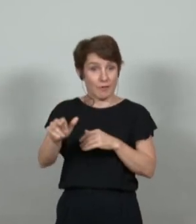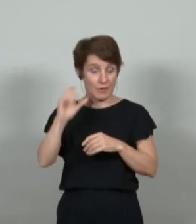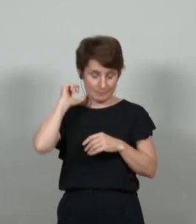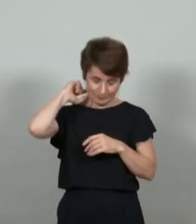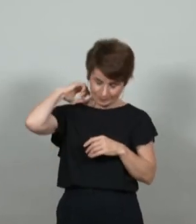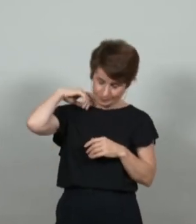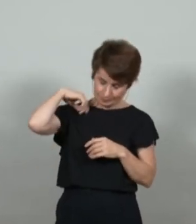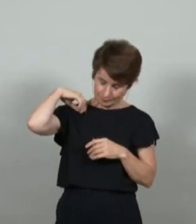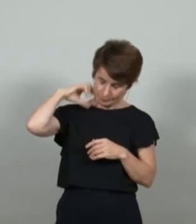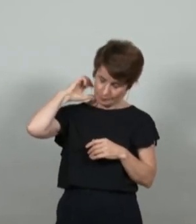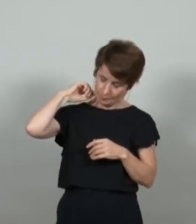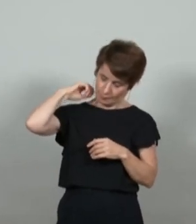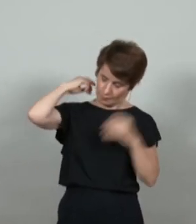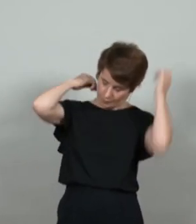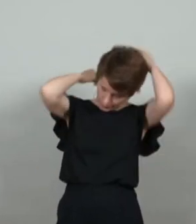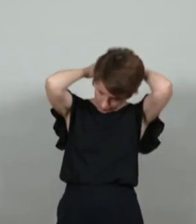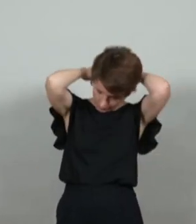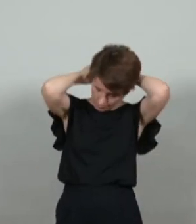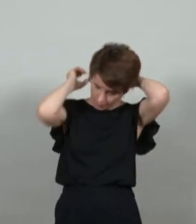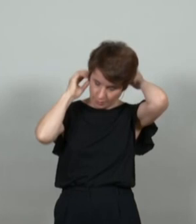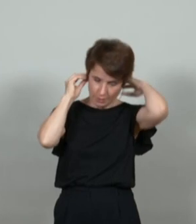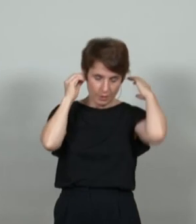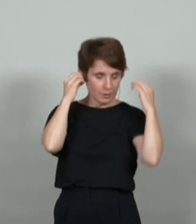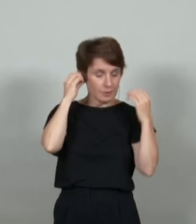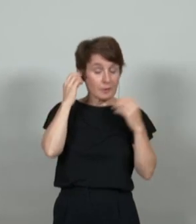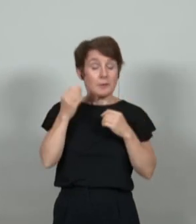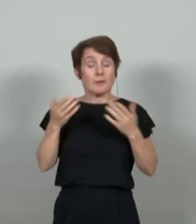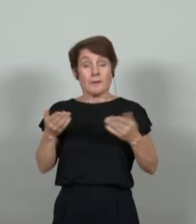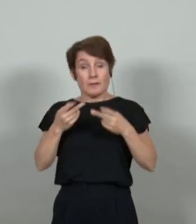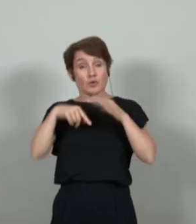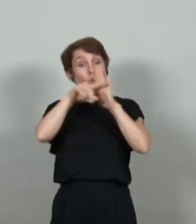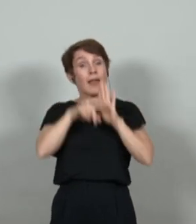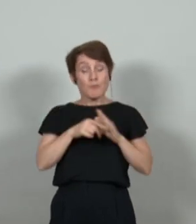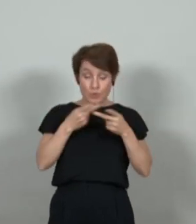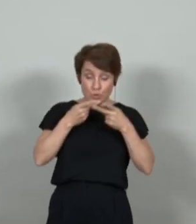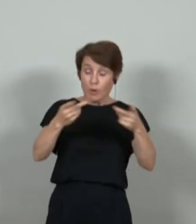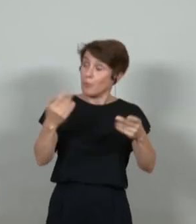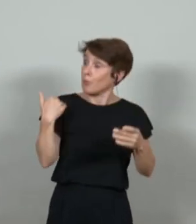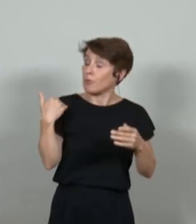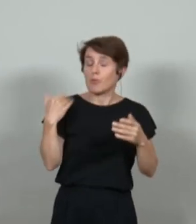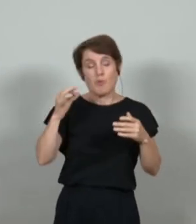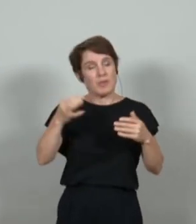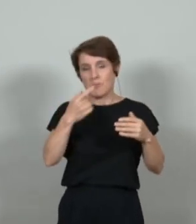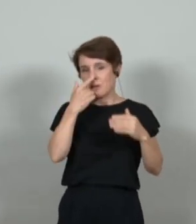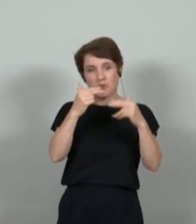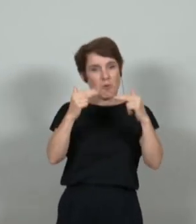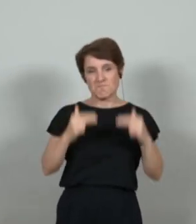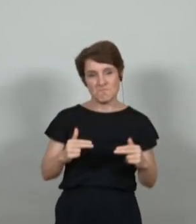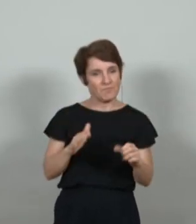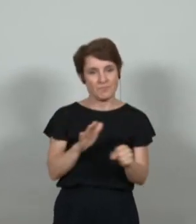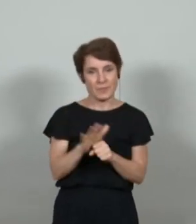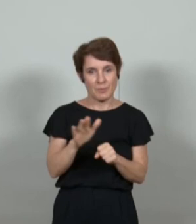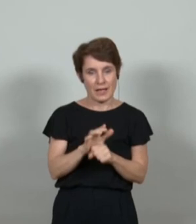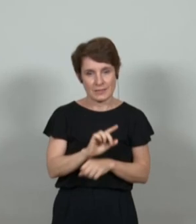récemment sont pas à la hauteur donc des défis à relever prolongation mais